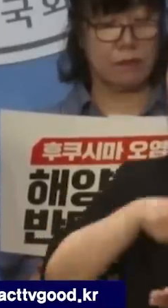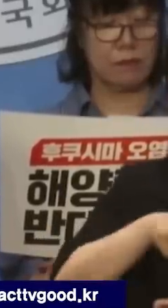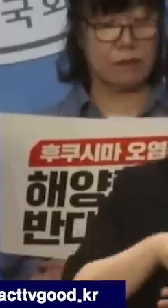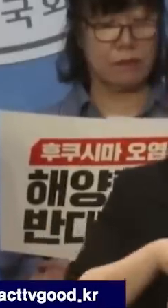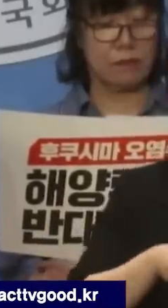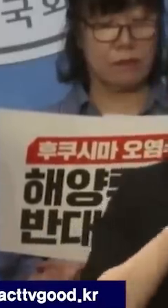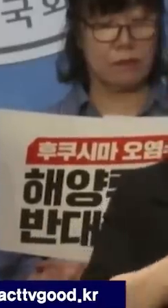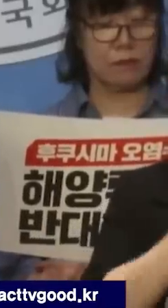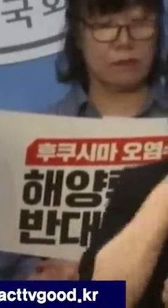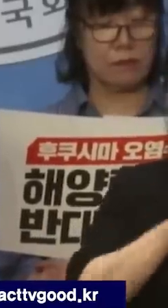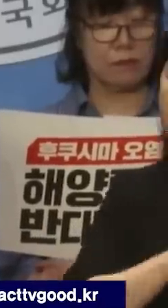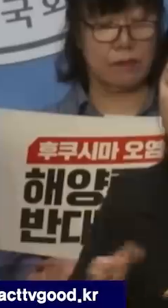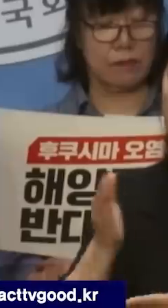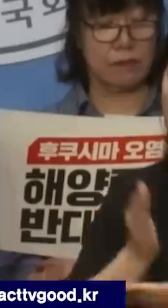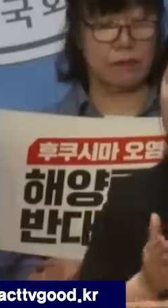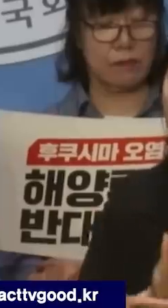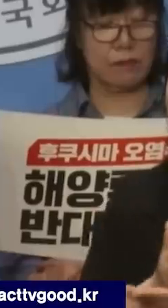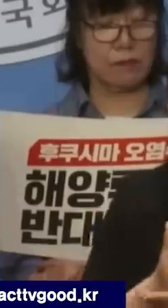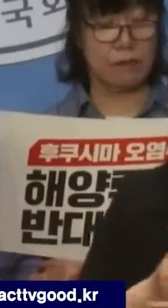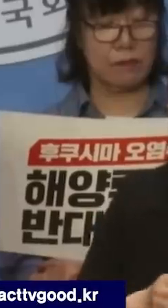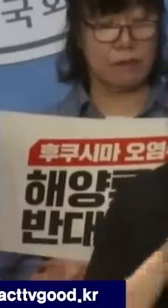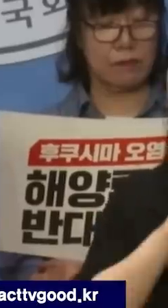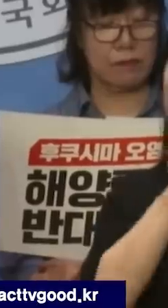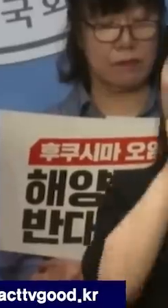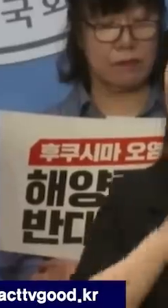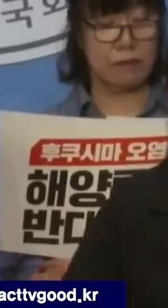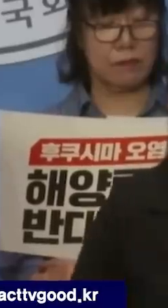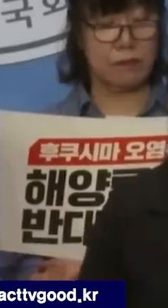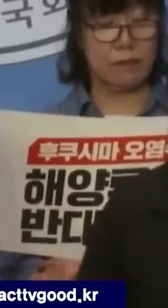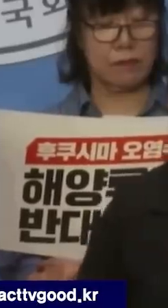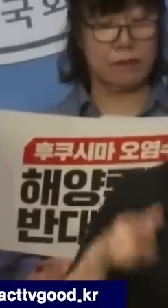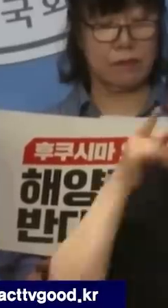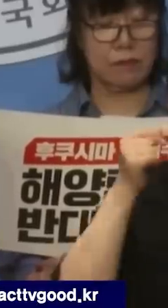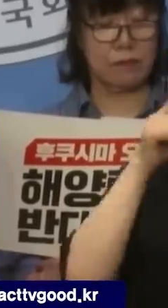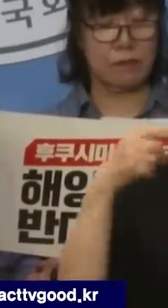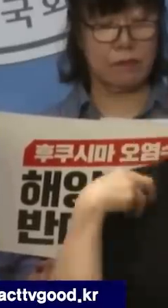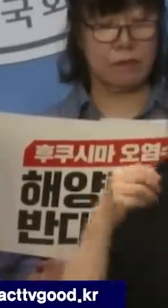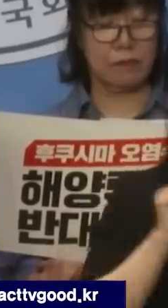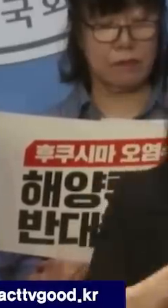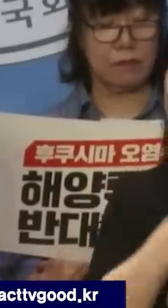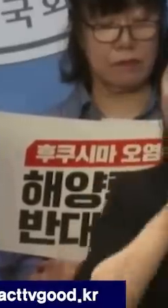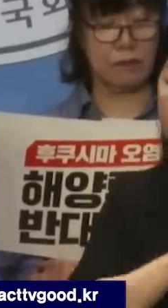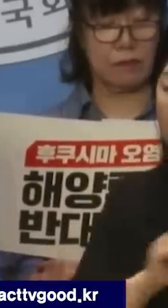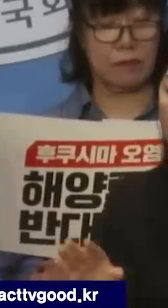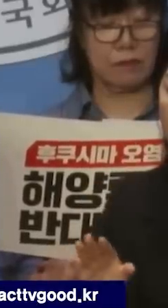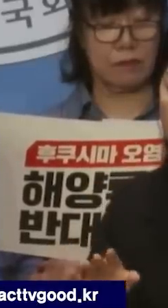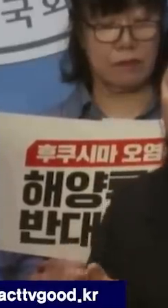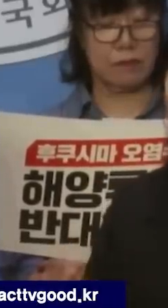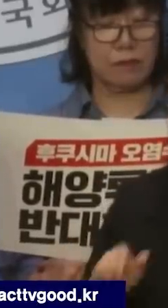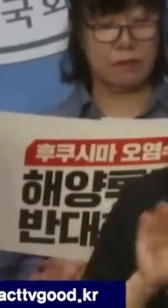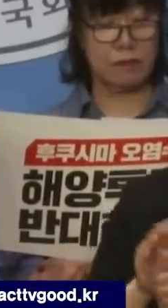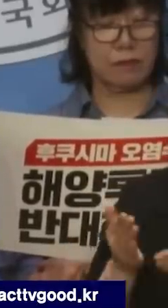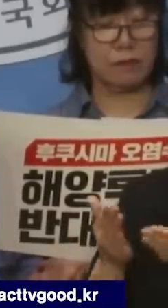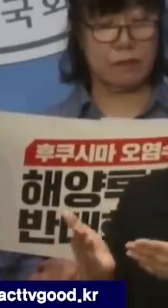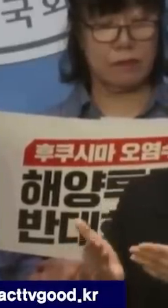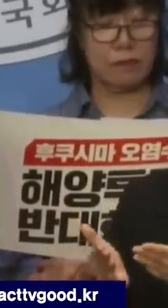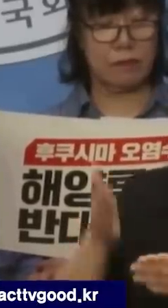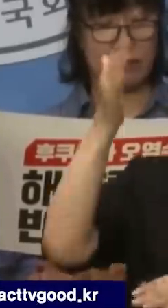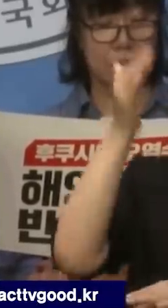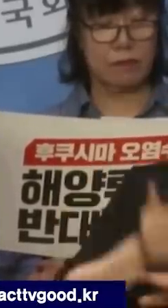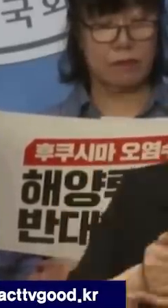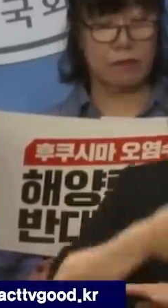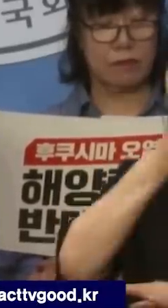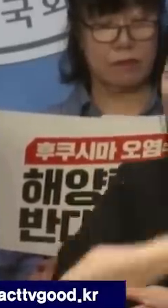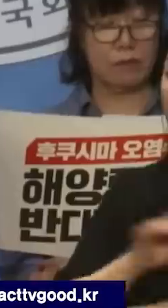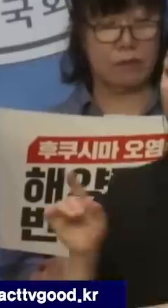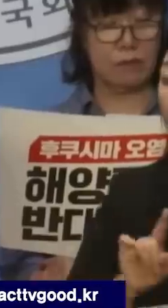일본의 오염수 무단 투기를 두둔하고 있다. 일본 정부 오염수 무단 투기를 두둔해 우리가 얻을 어떠한